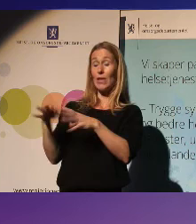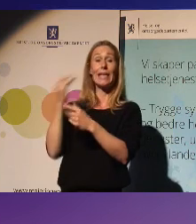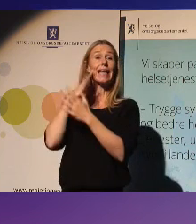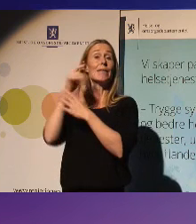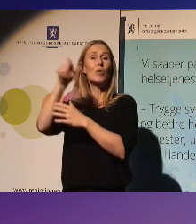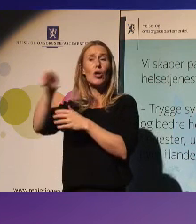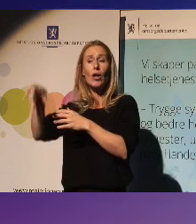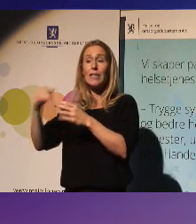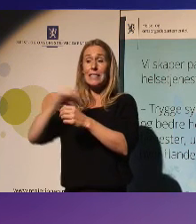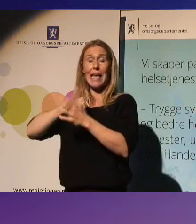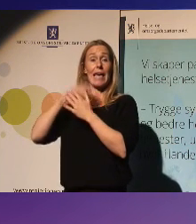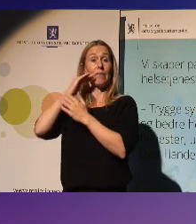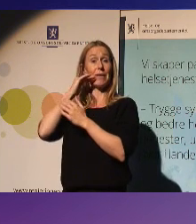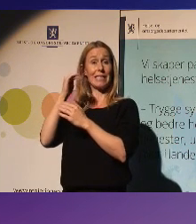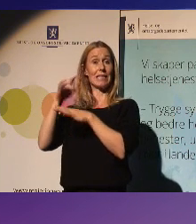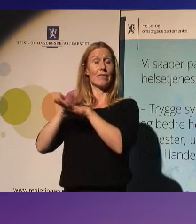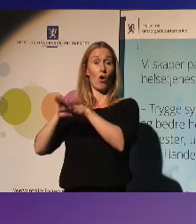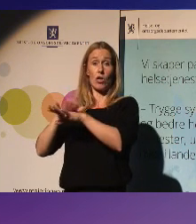egen mestring.